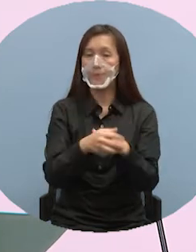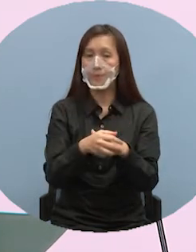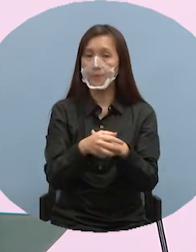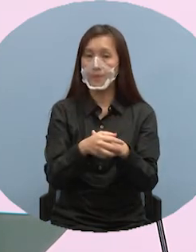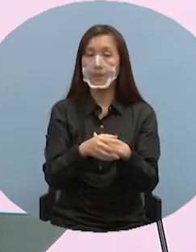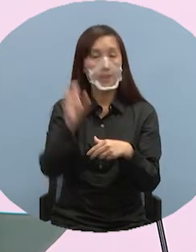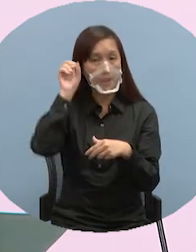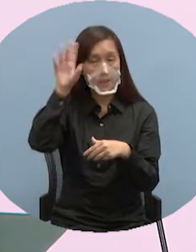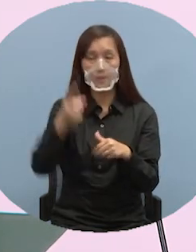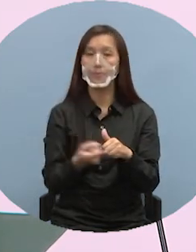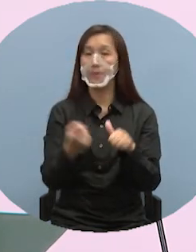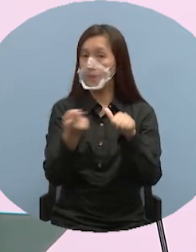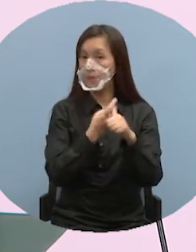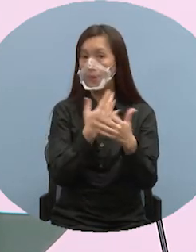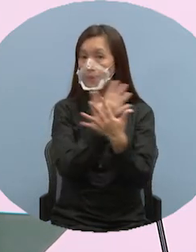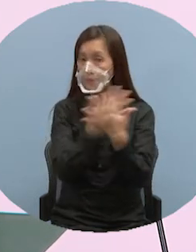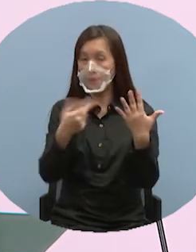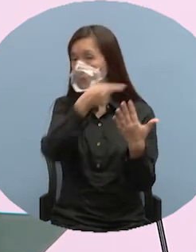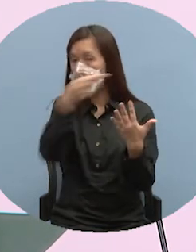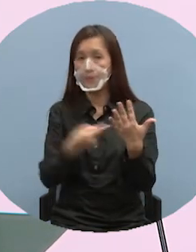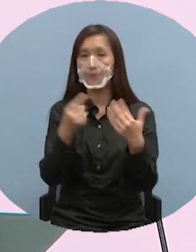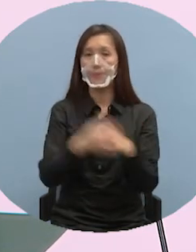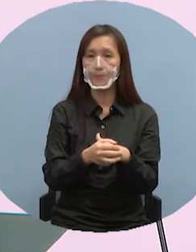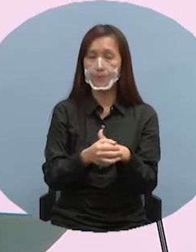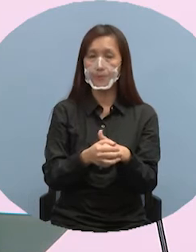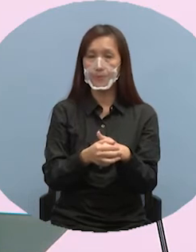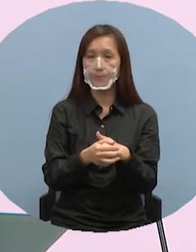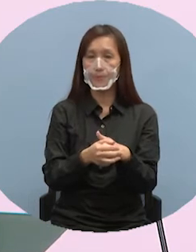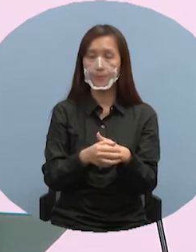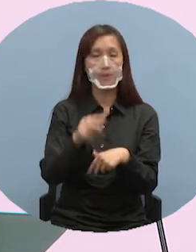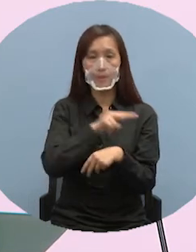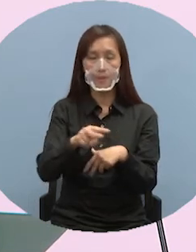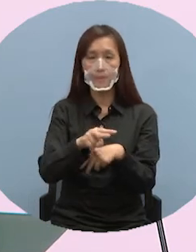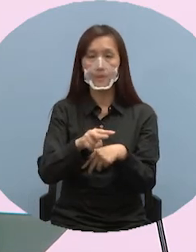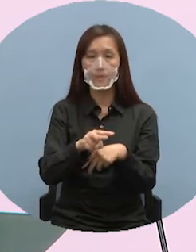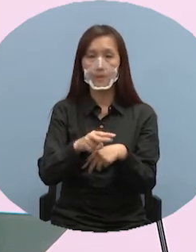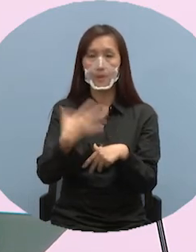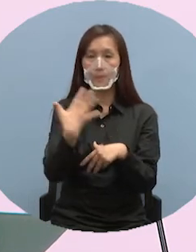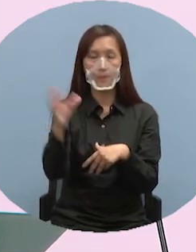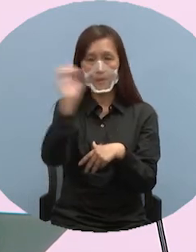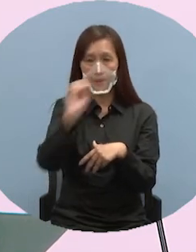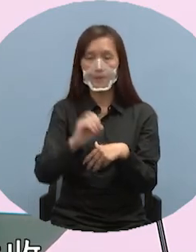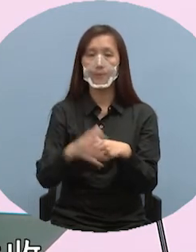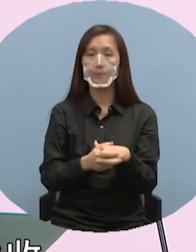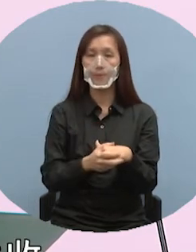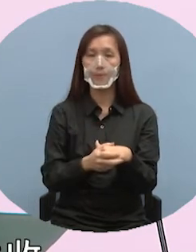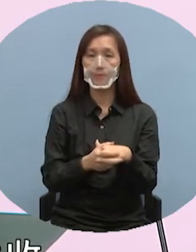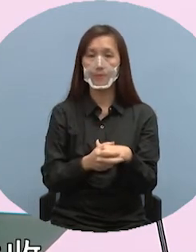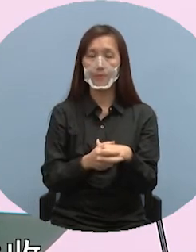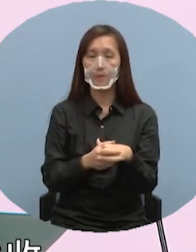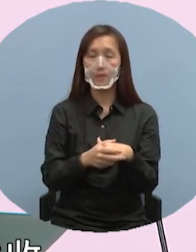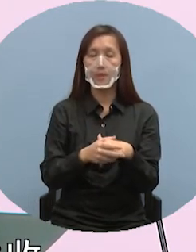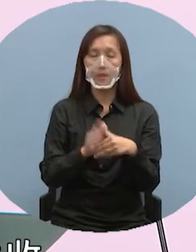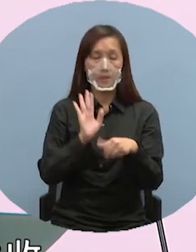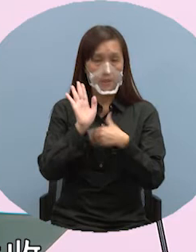議首55萬元同樣按5%徵收差餉，其後